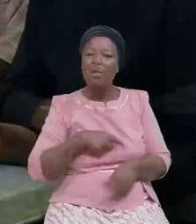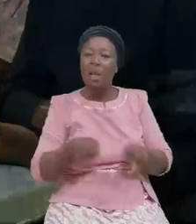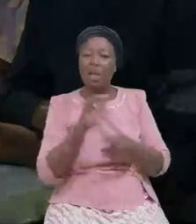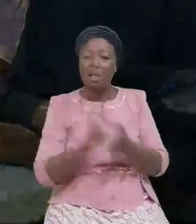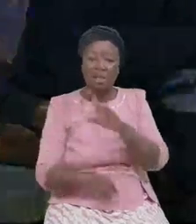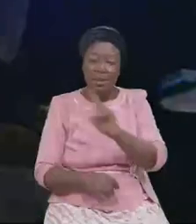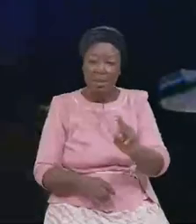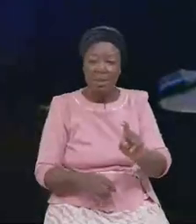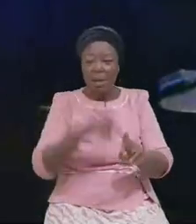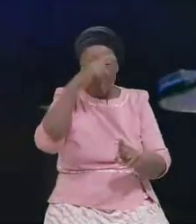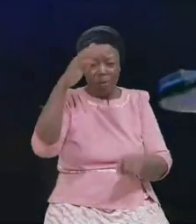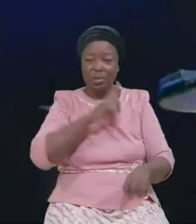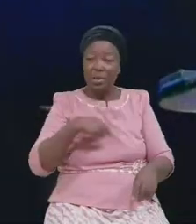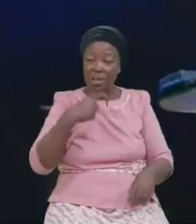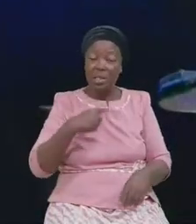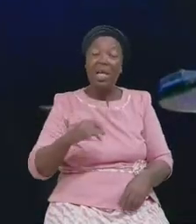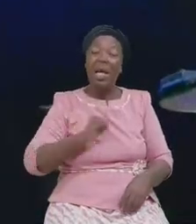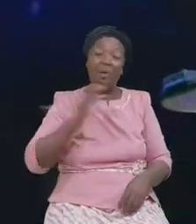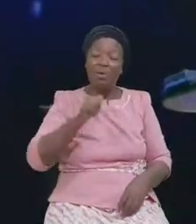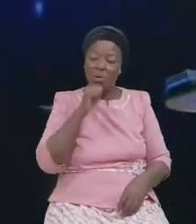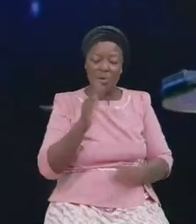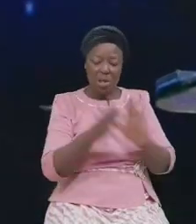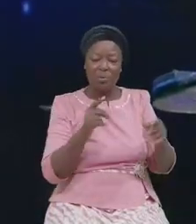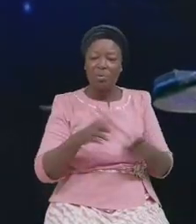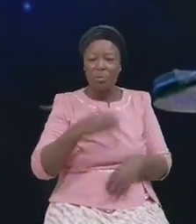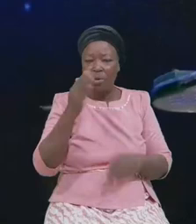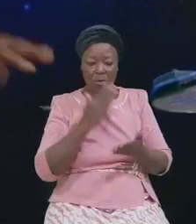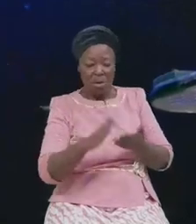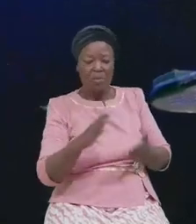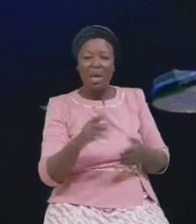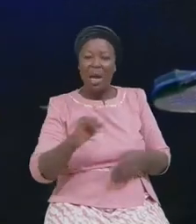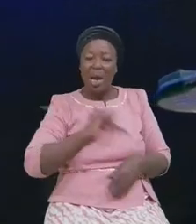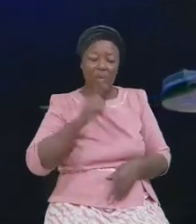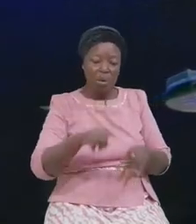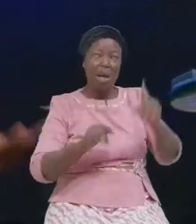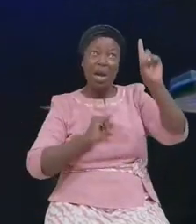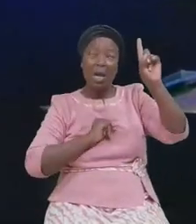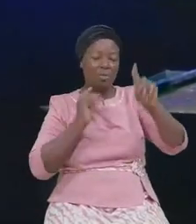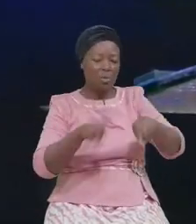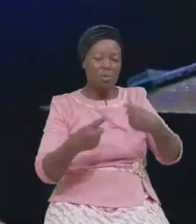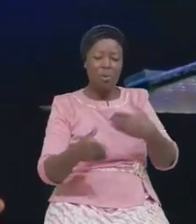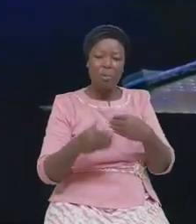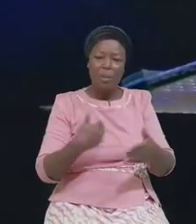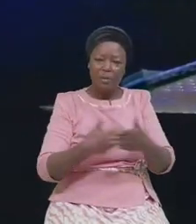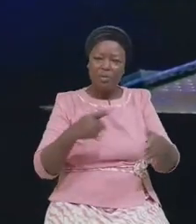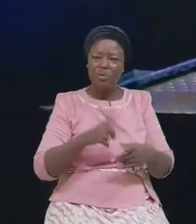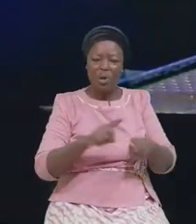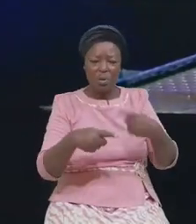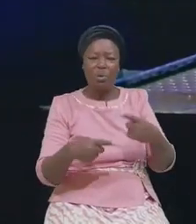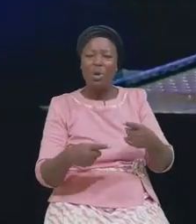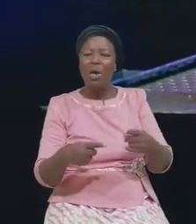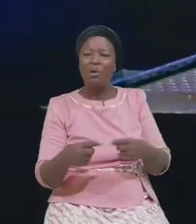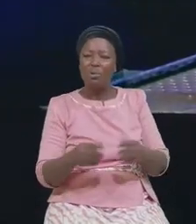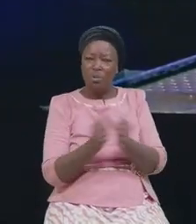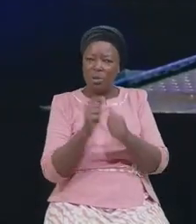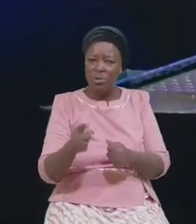jamais t'abandonner, je vais te dévancer, je vais venir derrière toi, je vais t'entourer et au-dessous de toi seront les mains